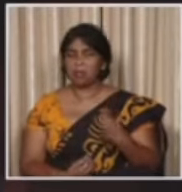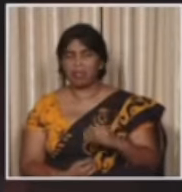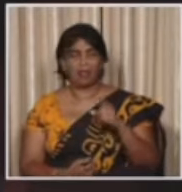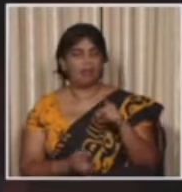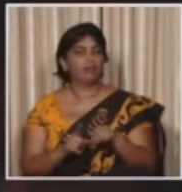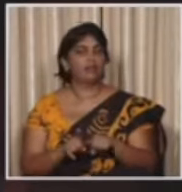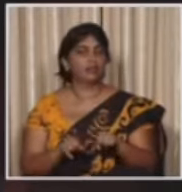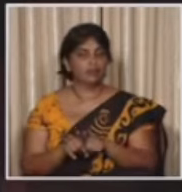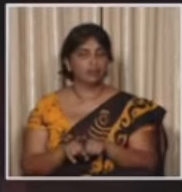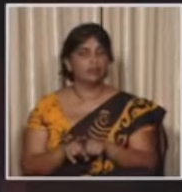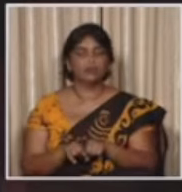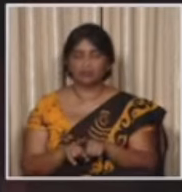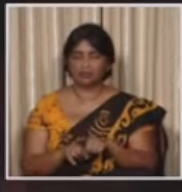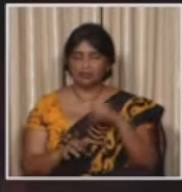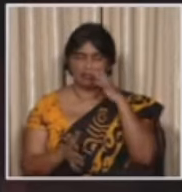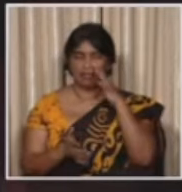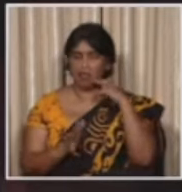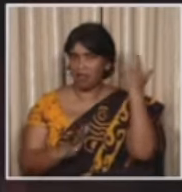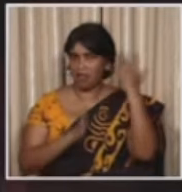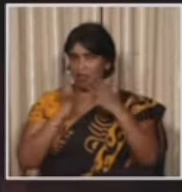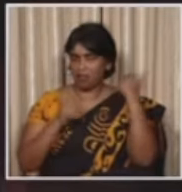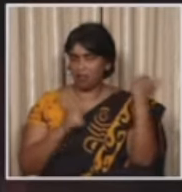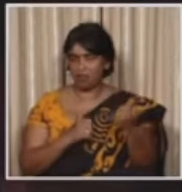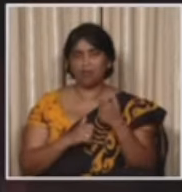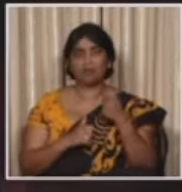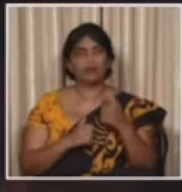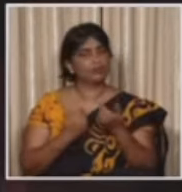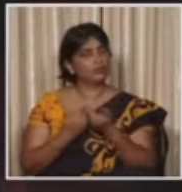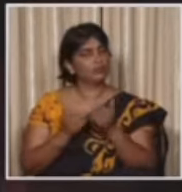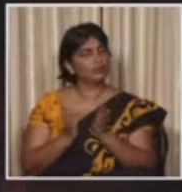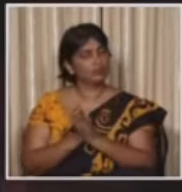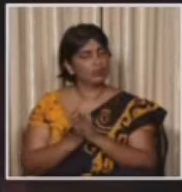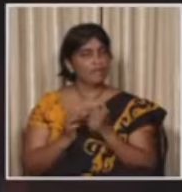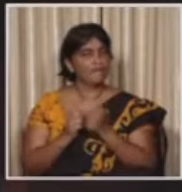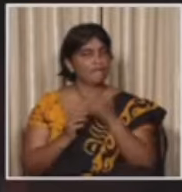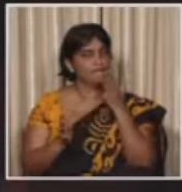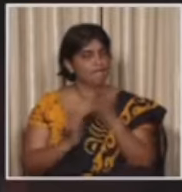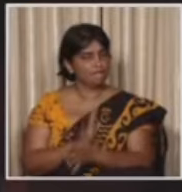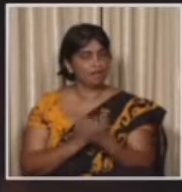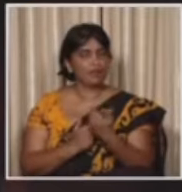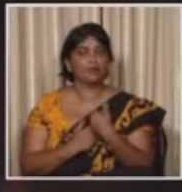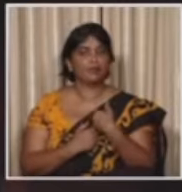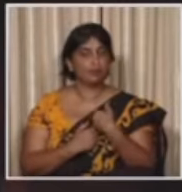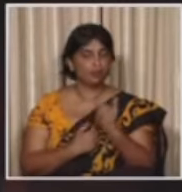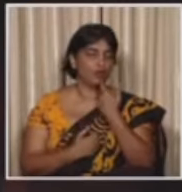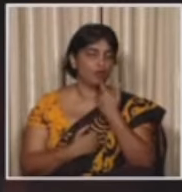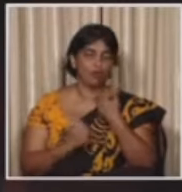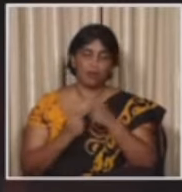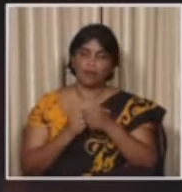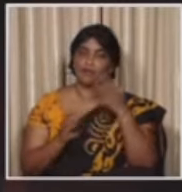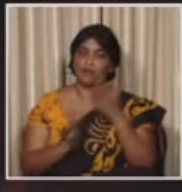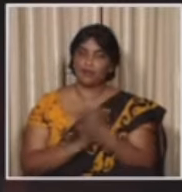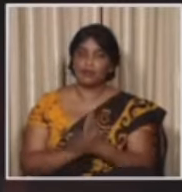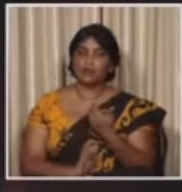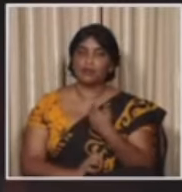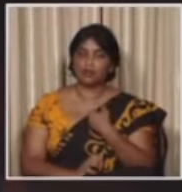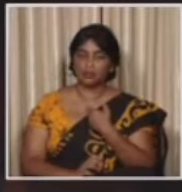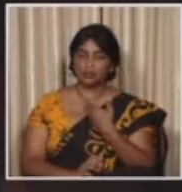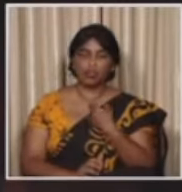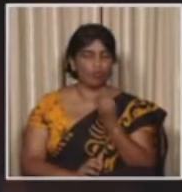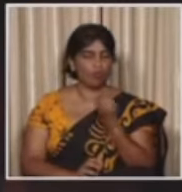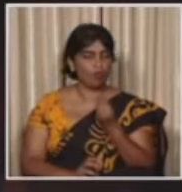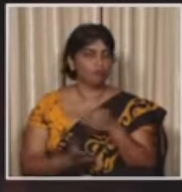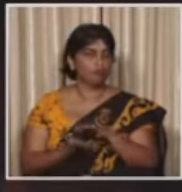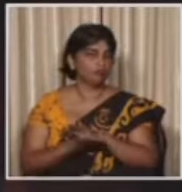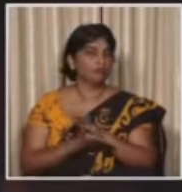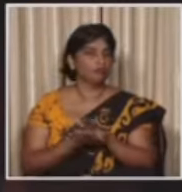කියලා. මේ නූතන ලෝකේ තමන්ට මොන හරි වැරදුනා නම්, ඔව් අපිට වැරදුනා, අපි පොඩ්ඩක් නම්